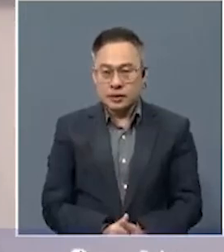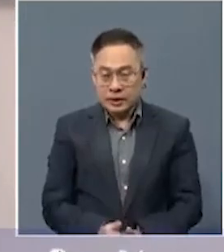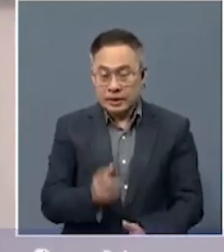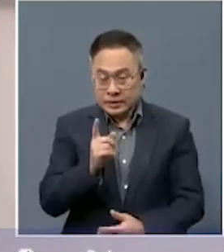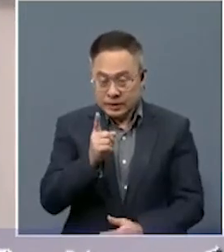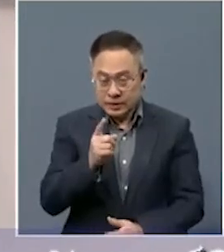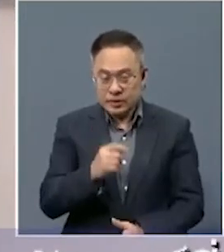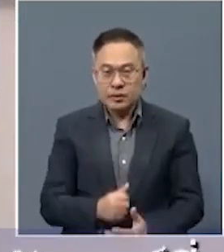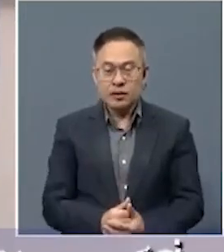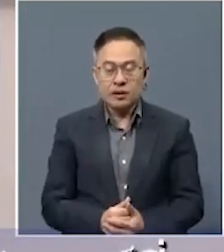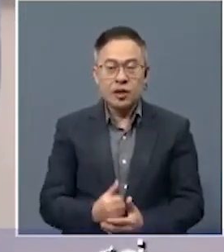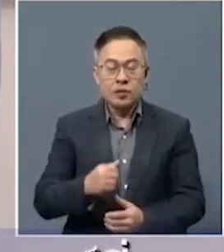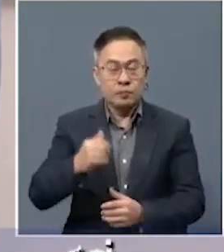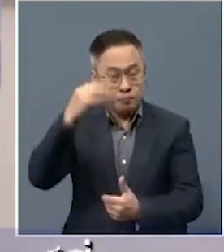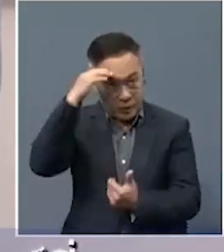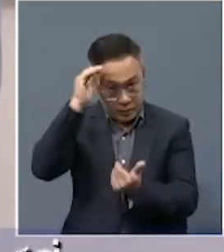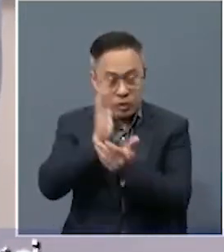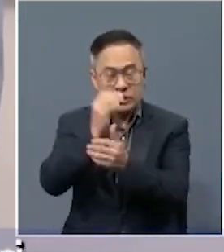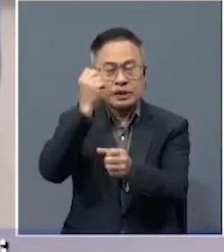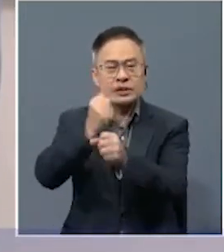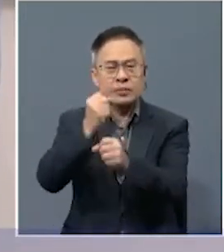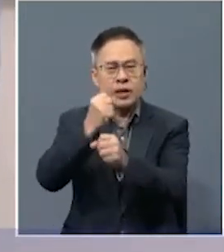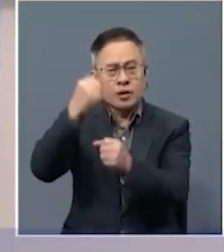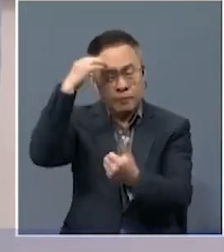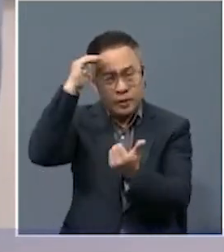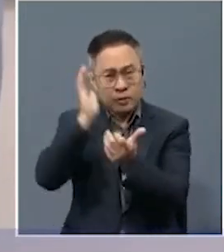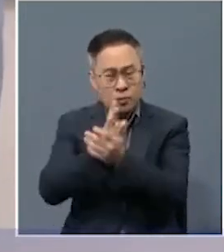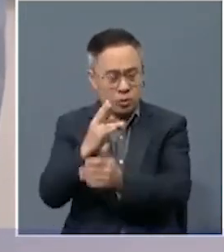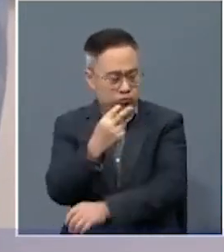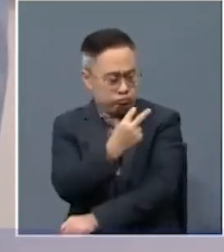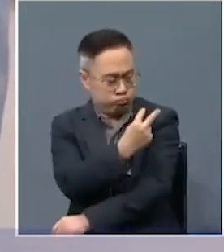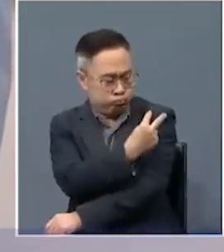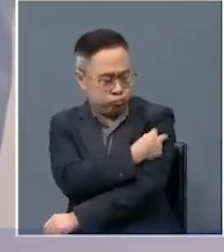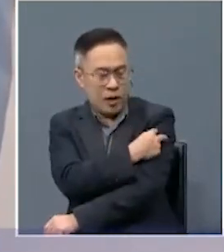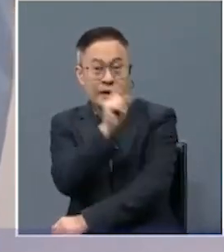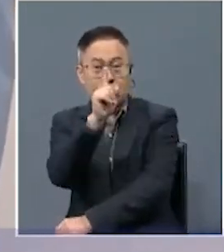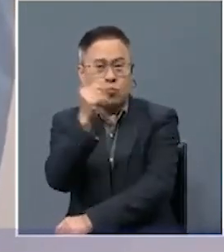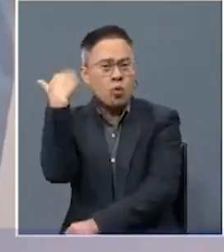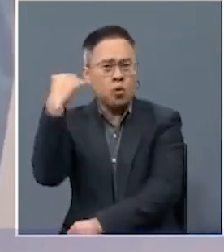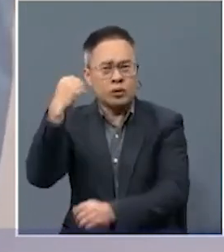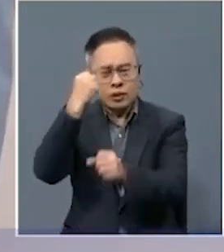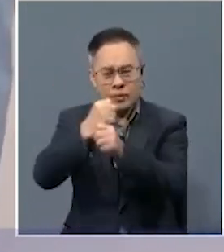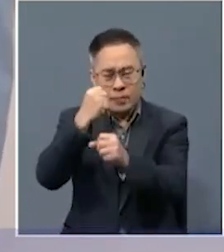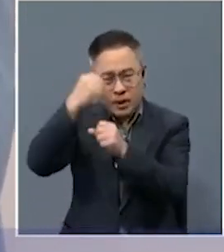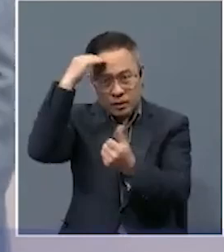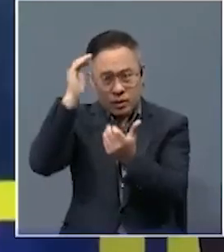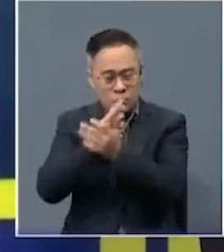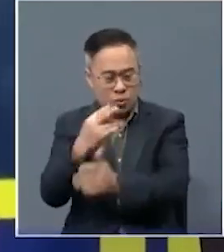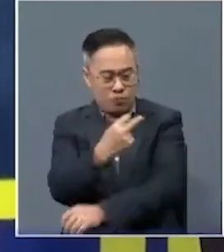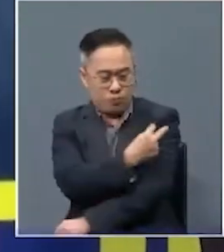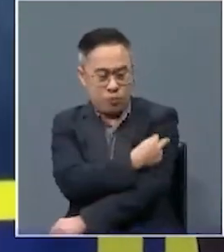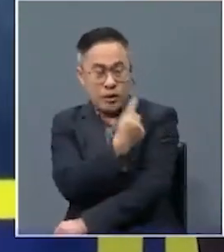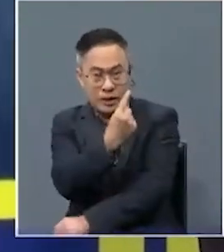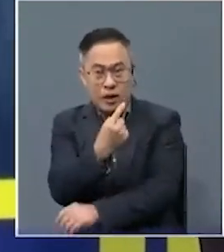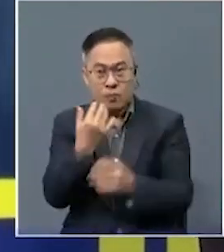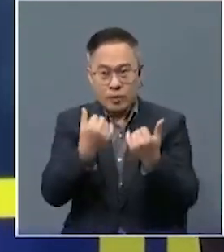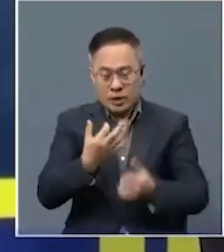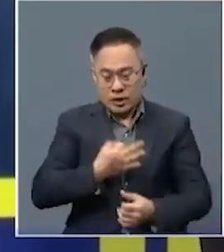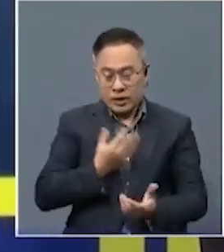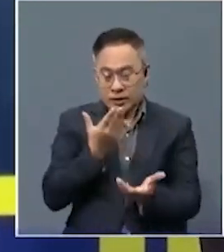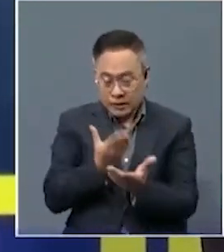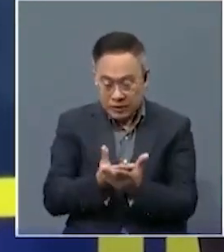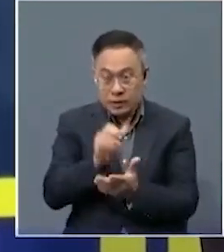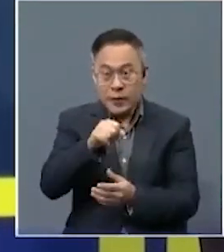ทราบว่าจริงๆอ่ะวิวมียกตำรวจอยู่แล้วทุกคนก็เป็นที่ฮือฮากันนะฮะไปดูพล.ตำรวจโทจิรภพภูริเดช